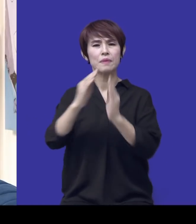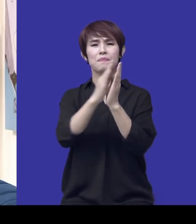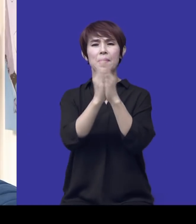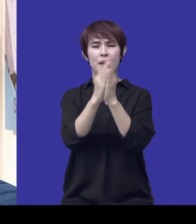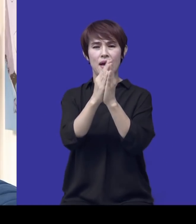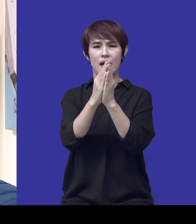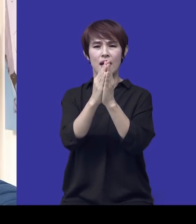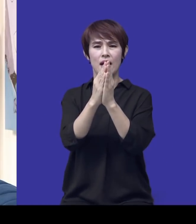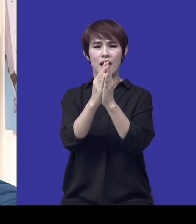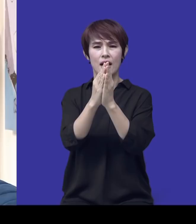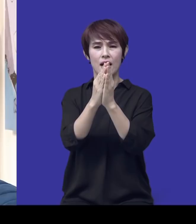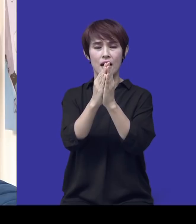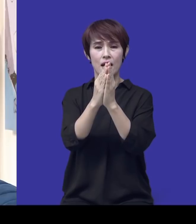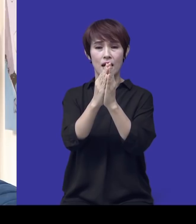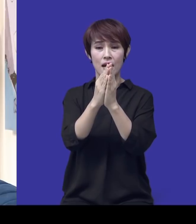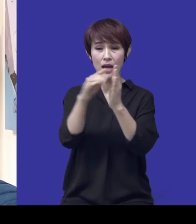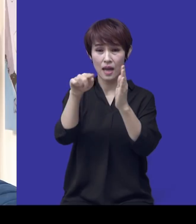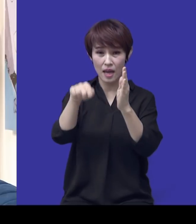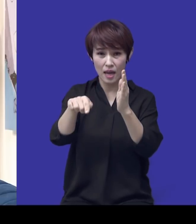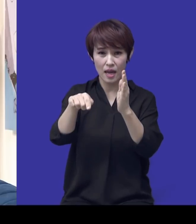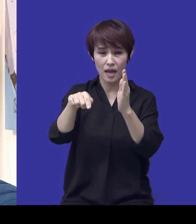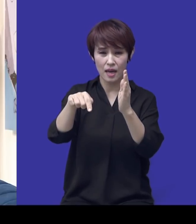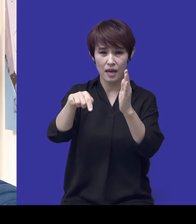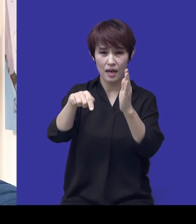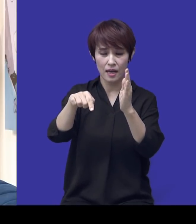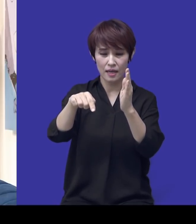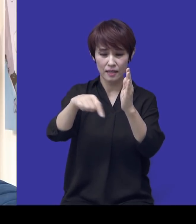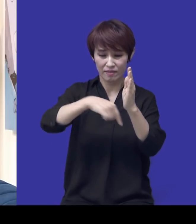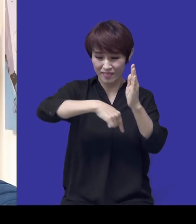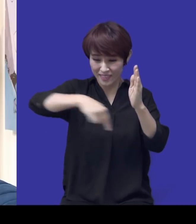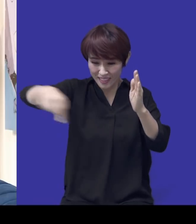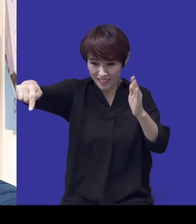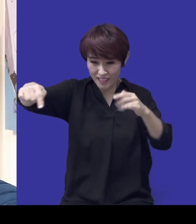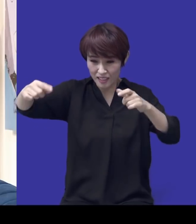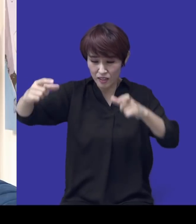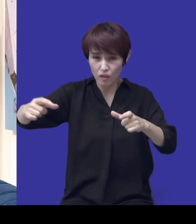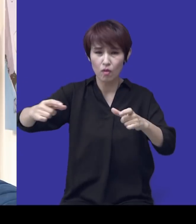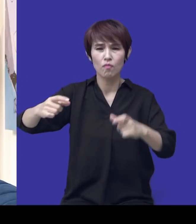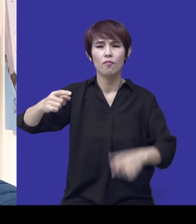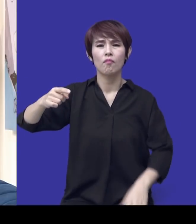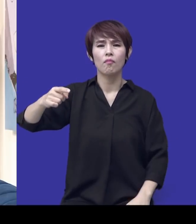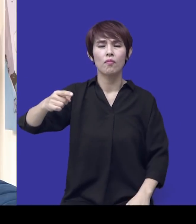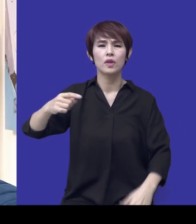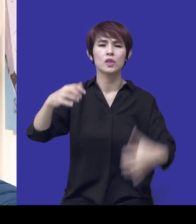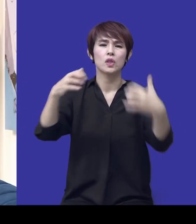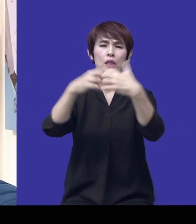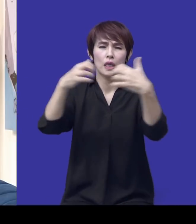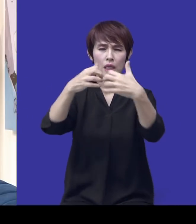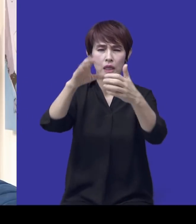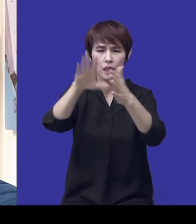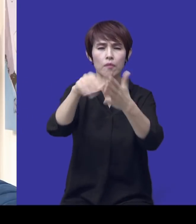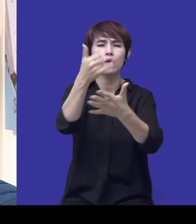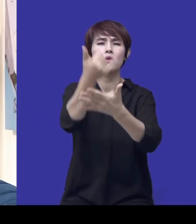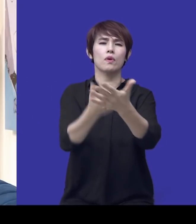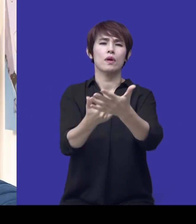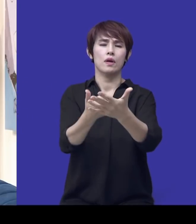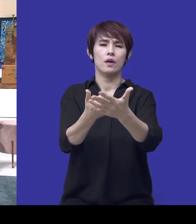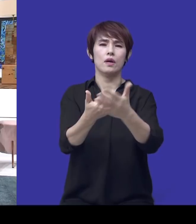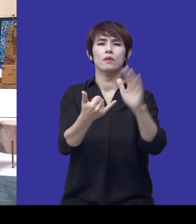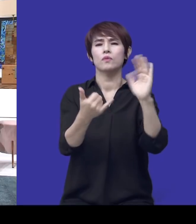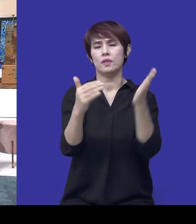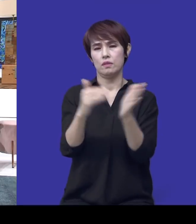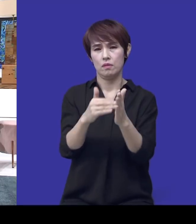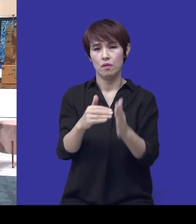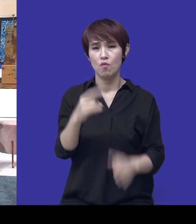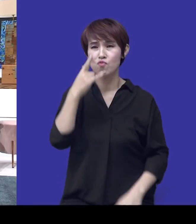지역이어가지고 예. 약간 전쟁 고아 아이들이었어요. 부모님들이 이렇게 총에 맞고 이게 예. 정말 돌아가시는 걸 눈으로 본 아이들인데 예.